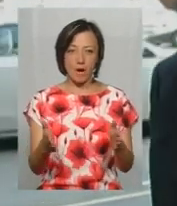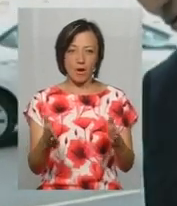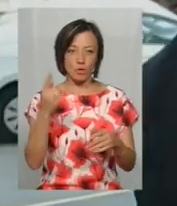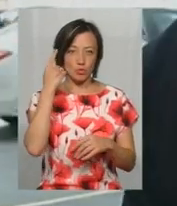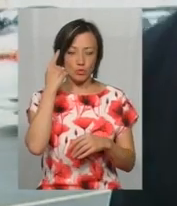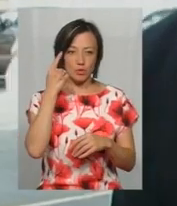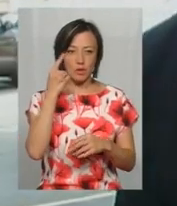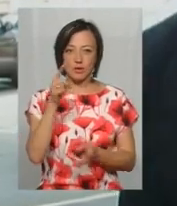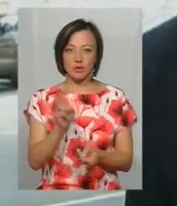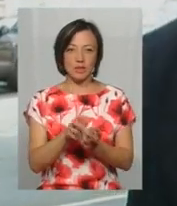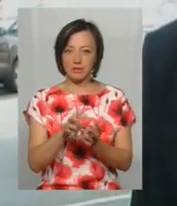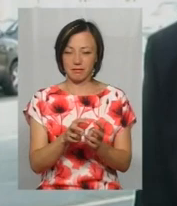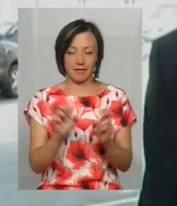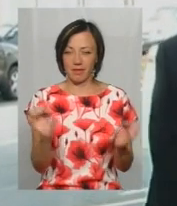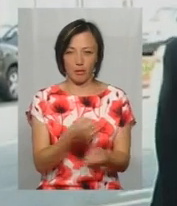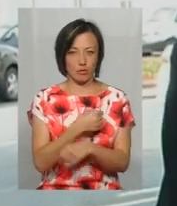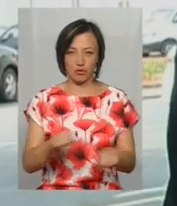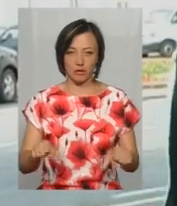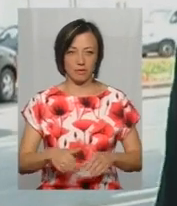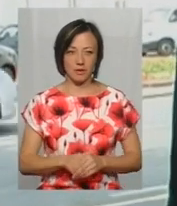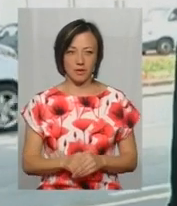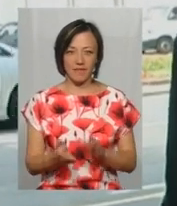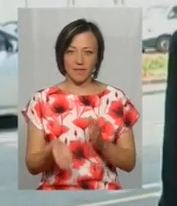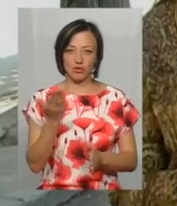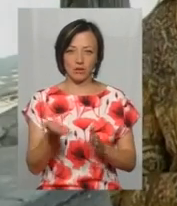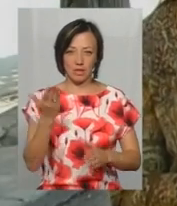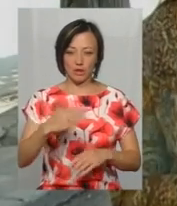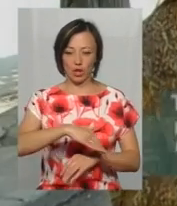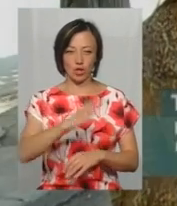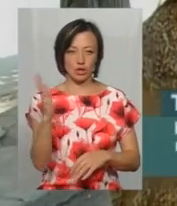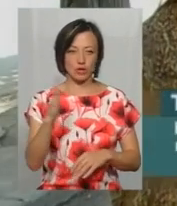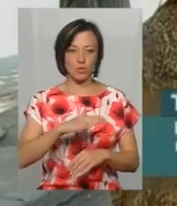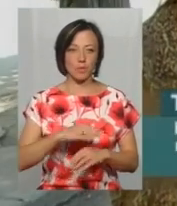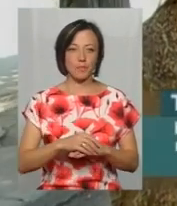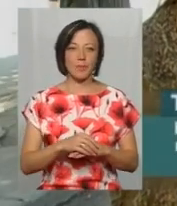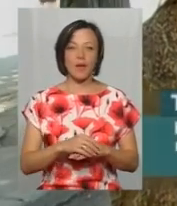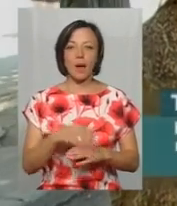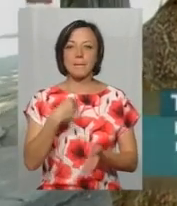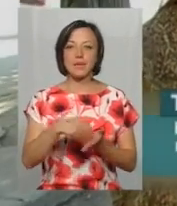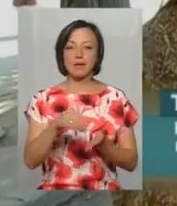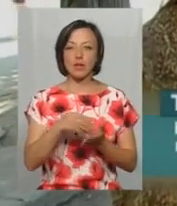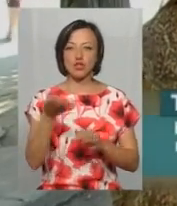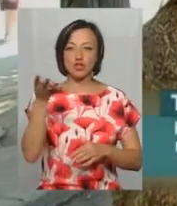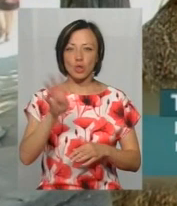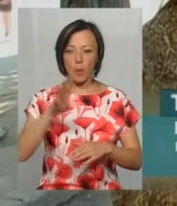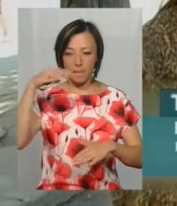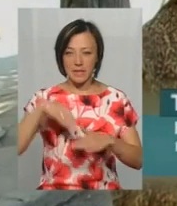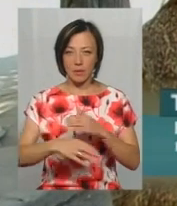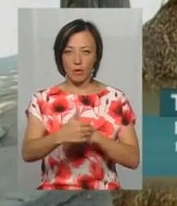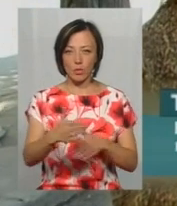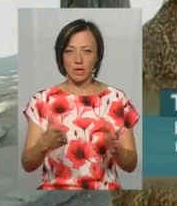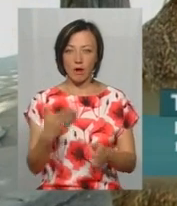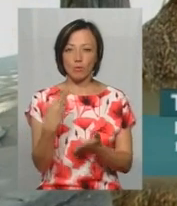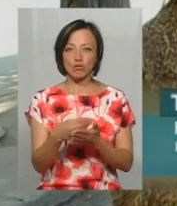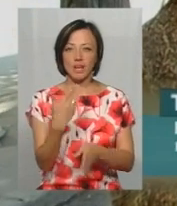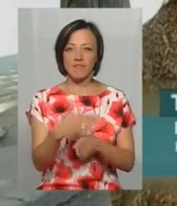думаю, що щурові теж буде важко відчинити як мінімум цю кришку. На придбання 4 підземних контейнерів з Хмельницького міського бюджету